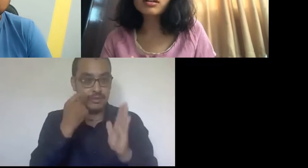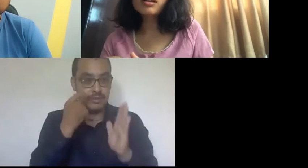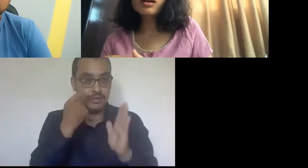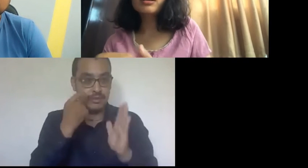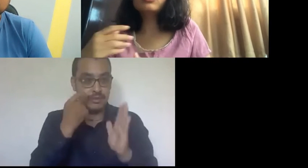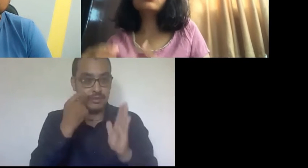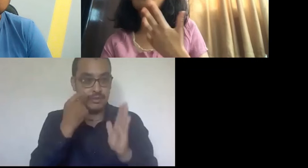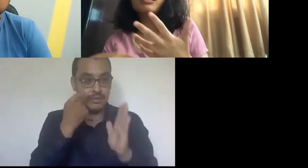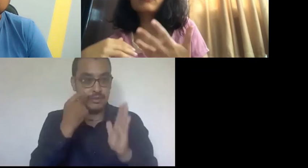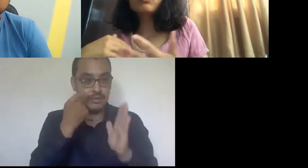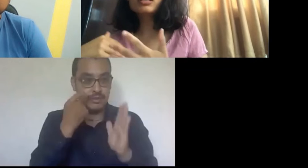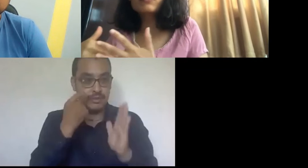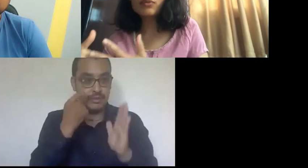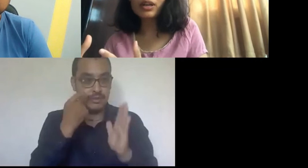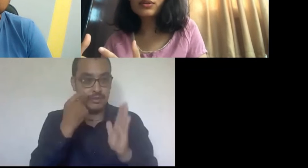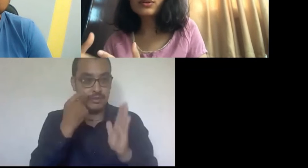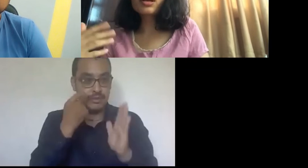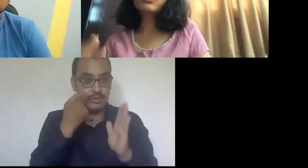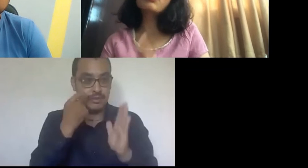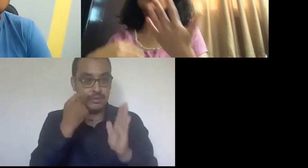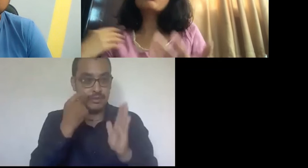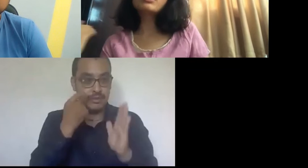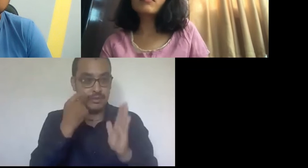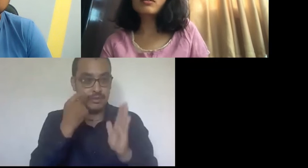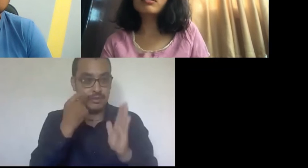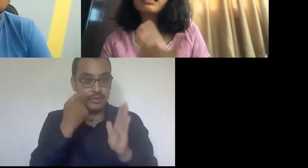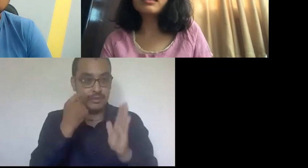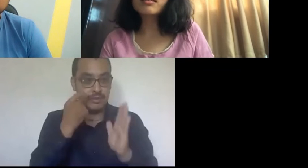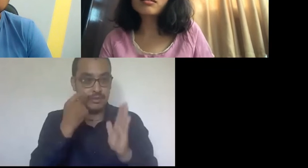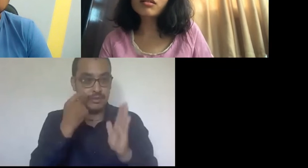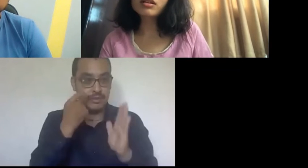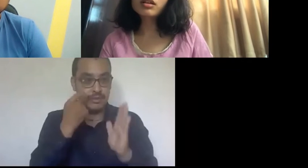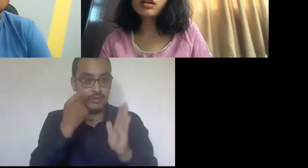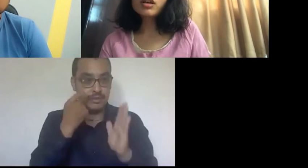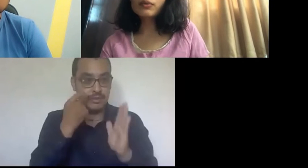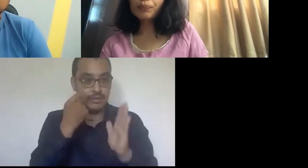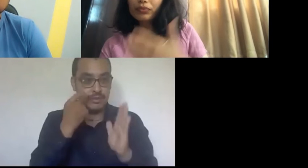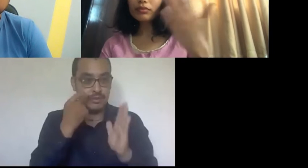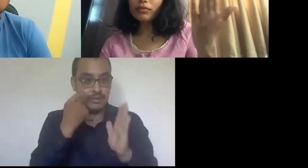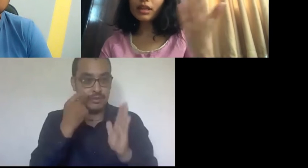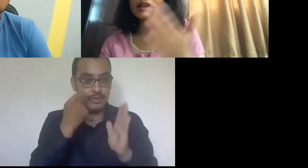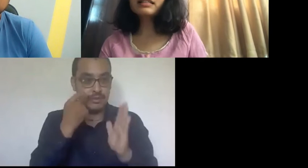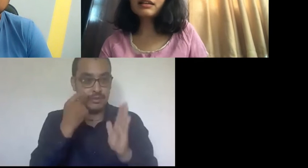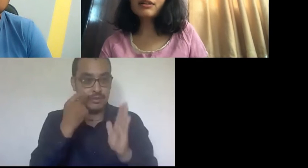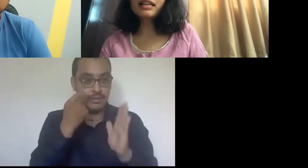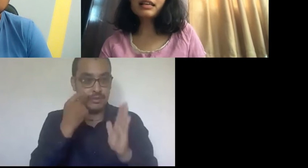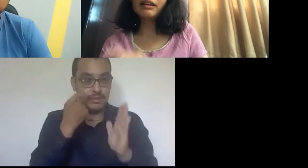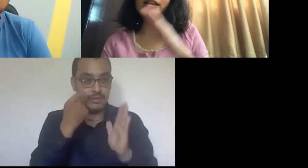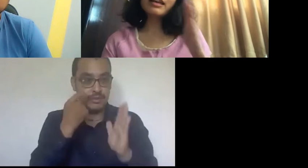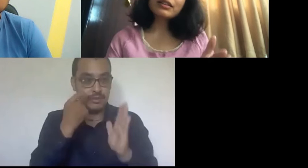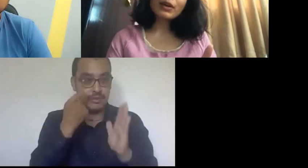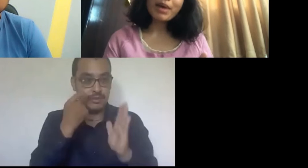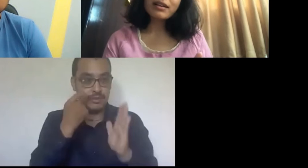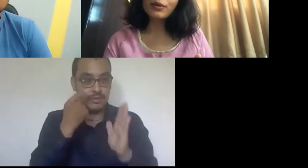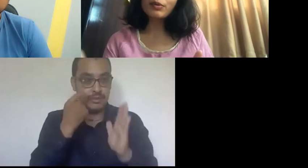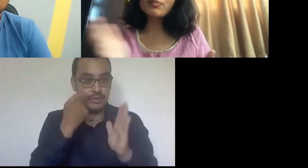सक्छ होइन. त्यस्तो आफ्नो बिहेभियर होइन त्यो तै पनि त्यो बिहेभियरहरू देखाइदिन सक्छ. सो यसले गर्दा चाहिँ धेरै